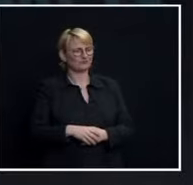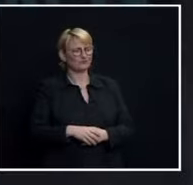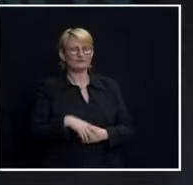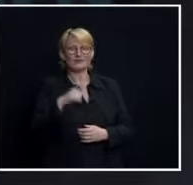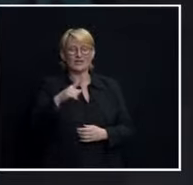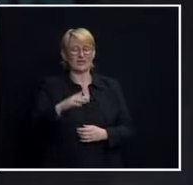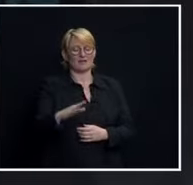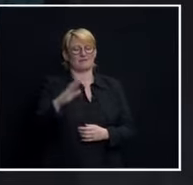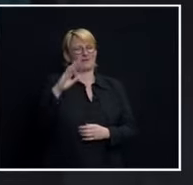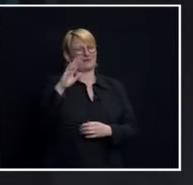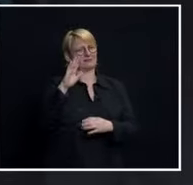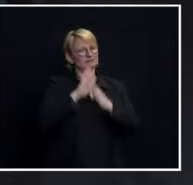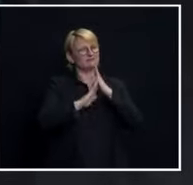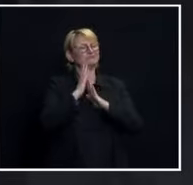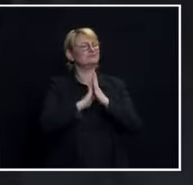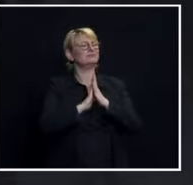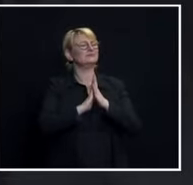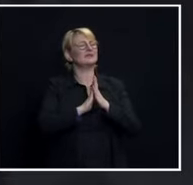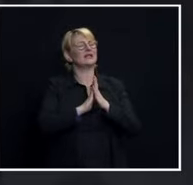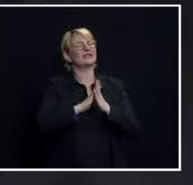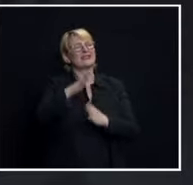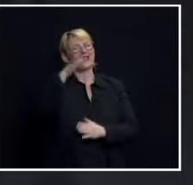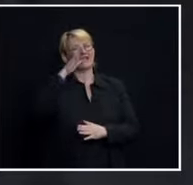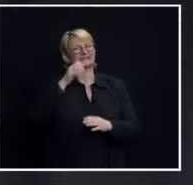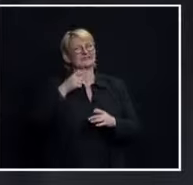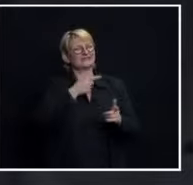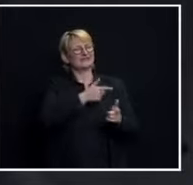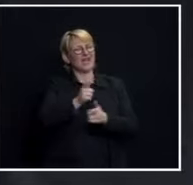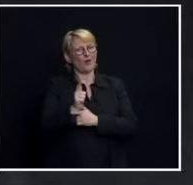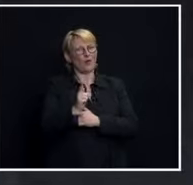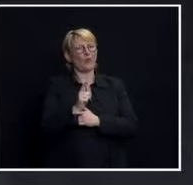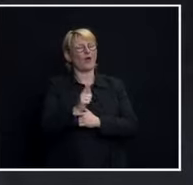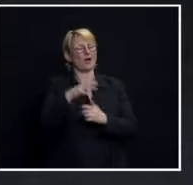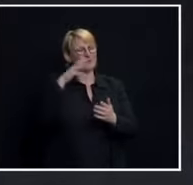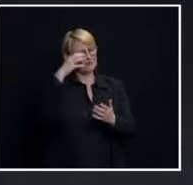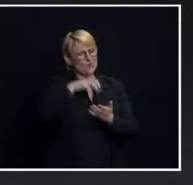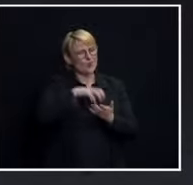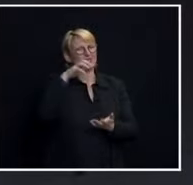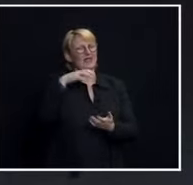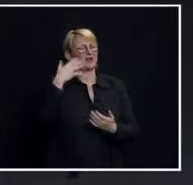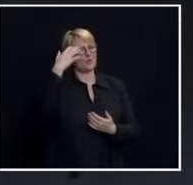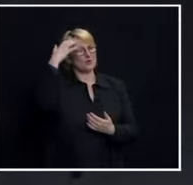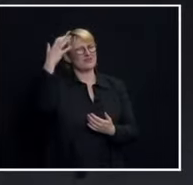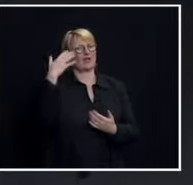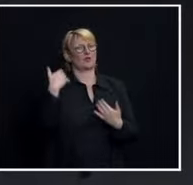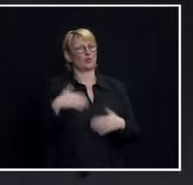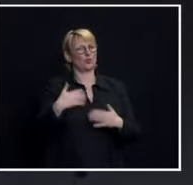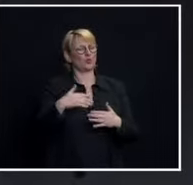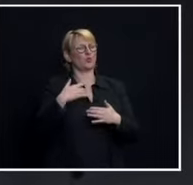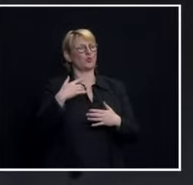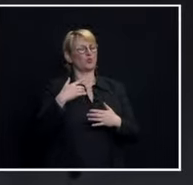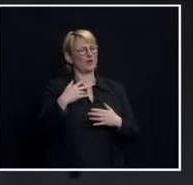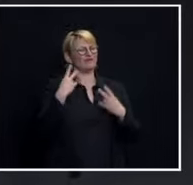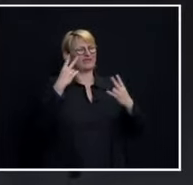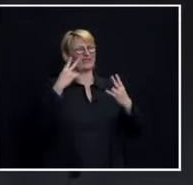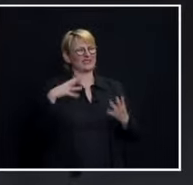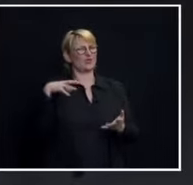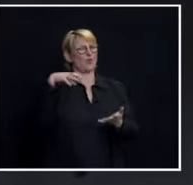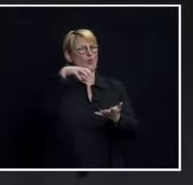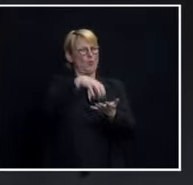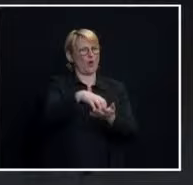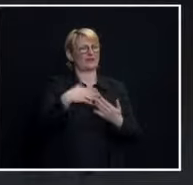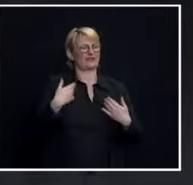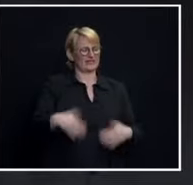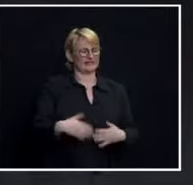im Naziterror gespielt hat. Und darum ist es so wichtig, die Erinnerung hier wach zu halten. Und einer, der sich